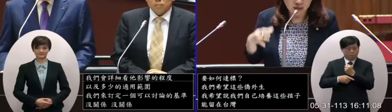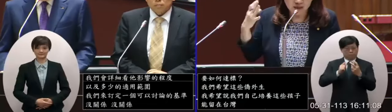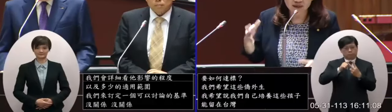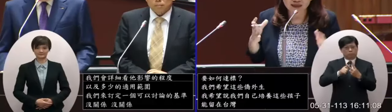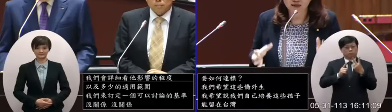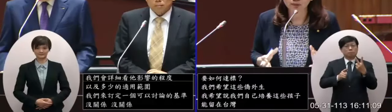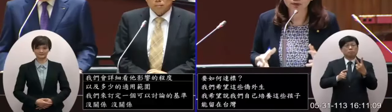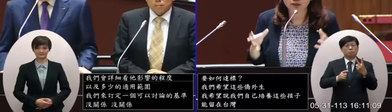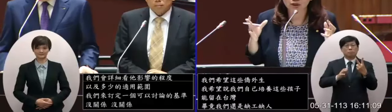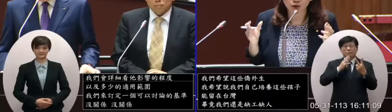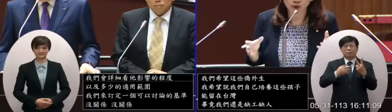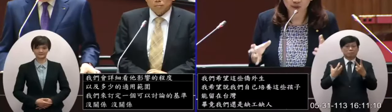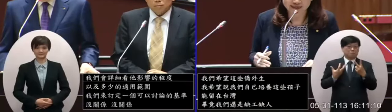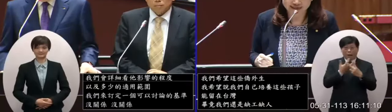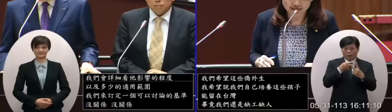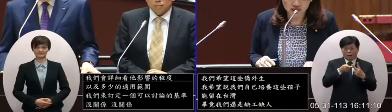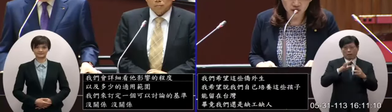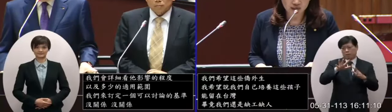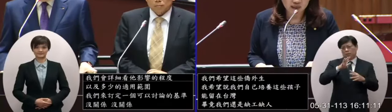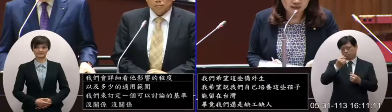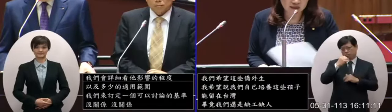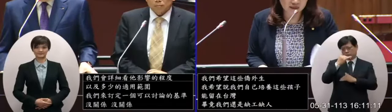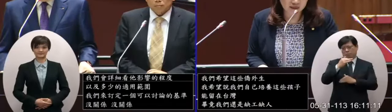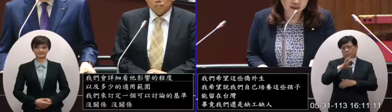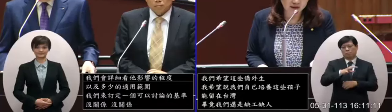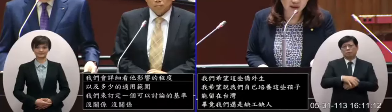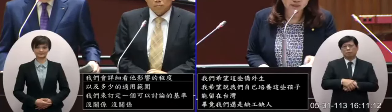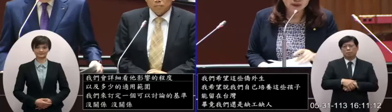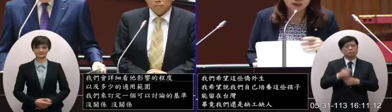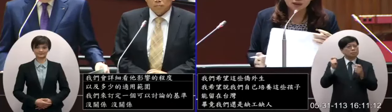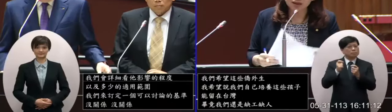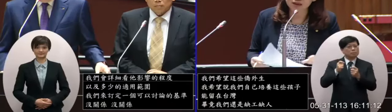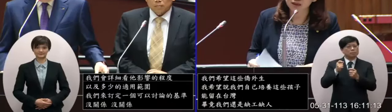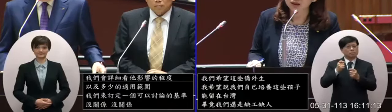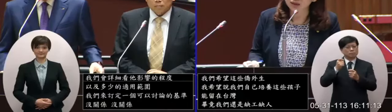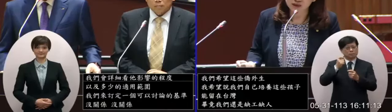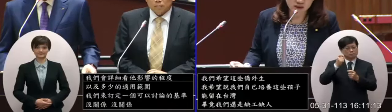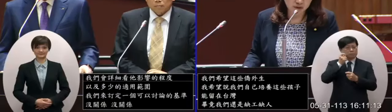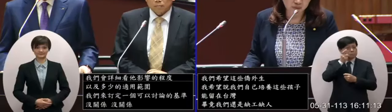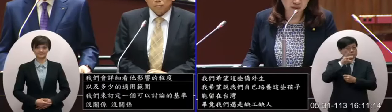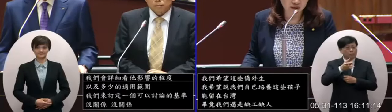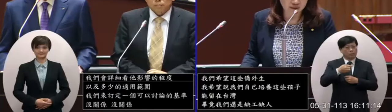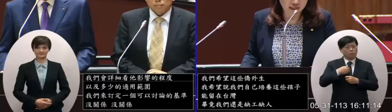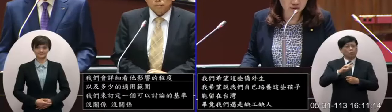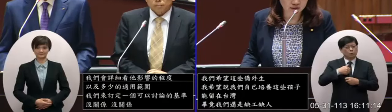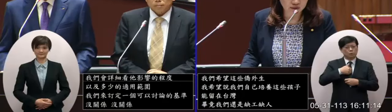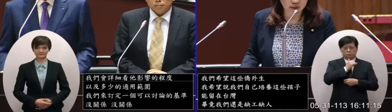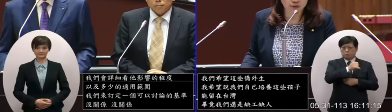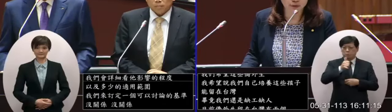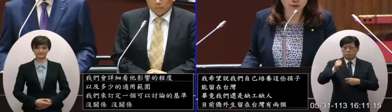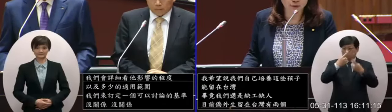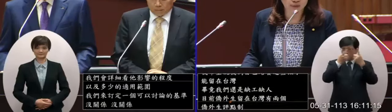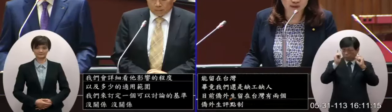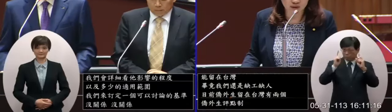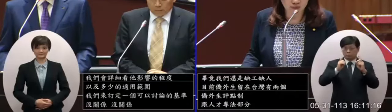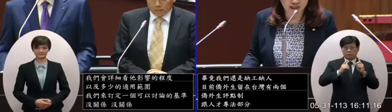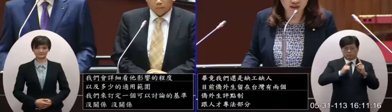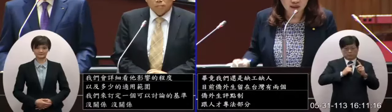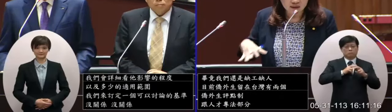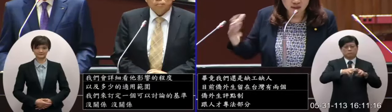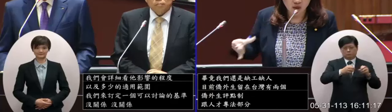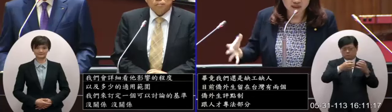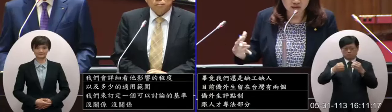分嘛。那这两个部分其实都有一些限制。那这几天呢，这几个月呢，其实我有到各大专院校去做一个